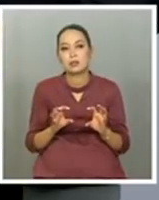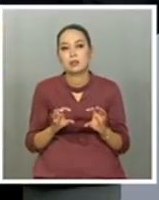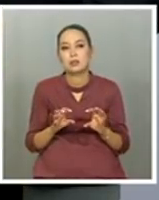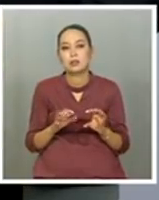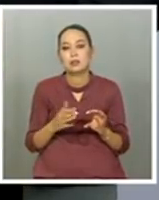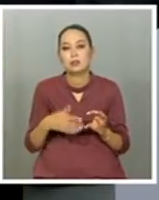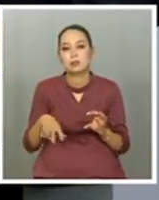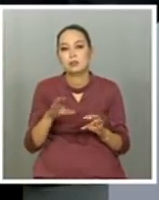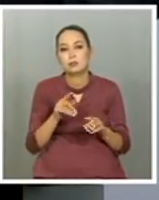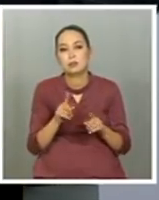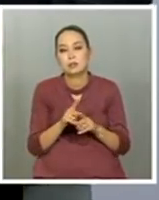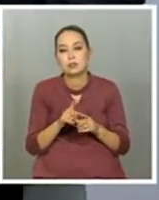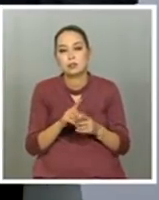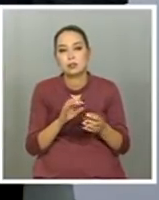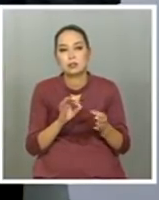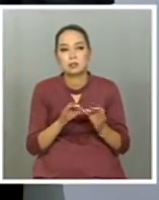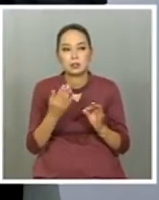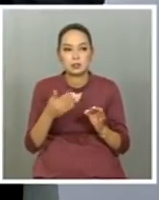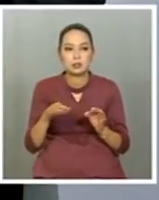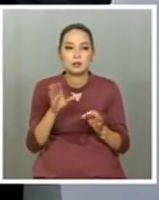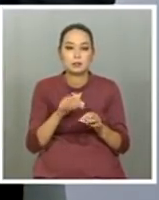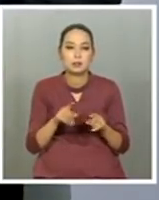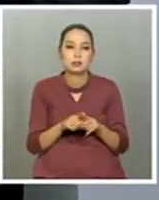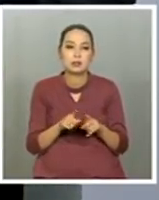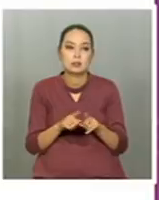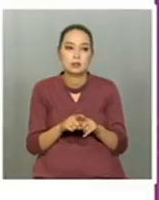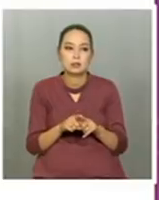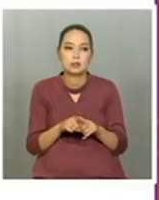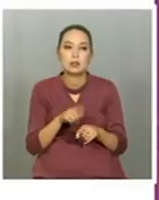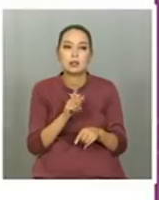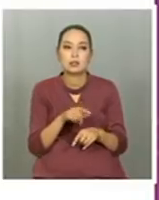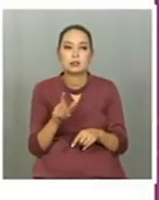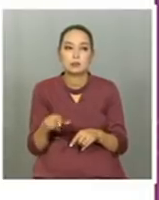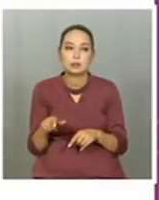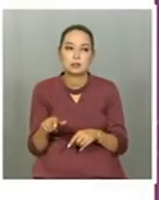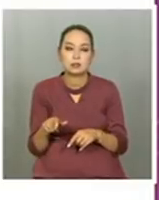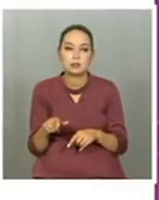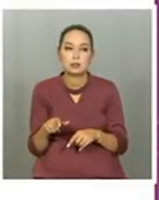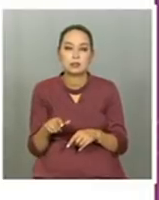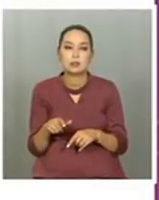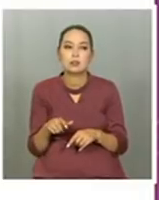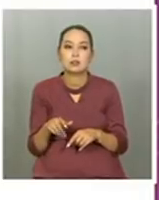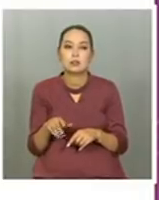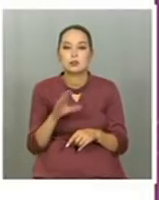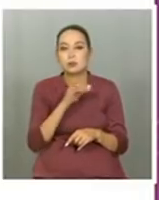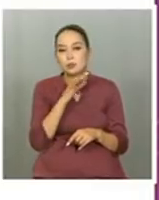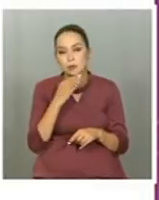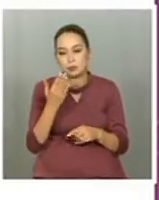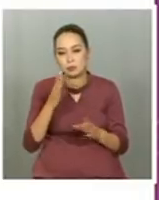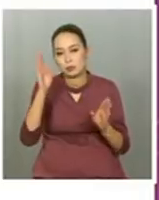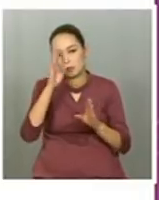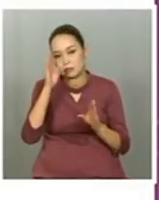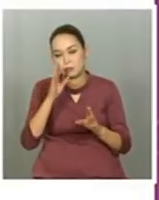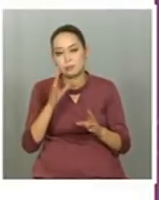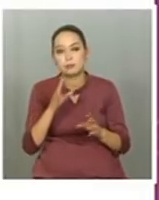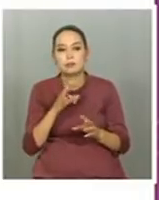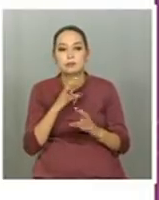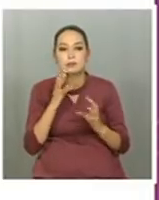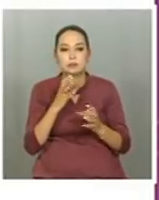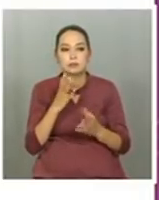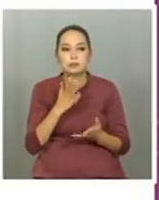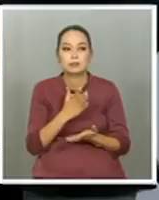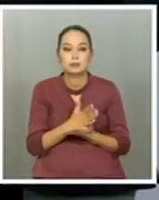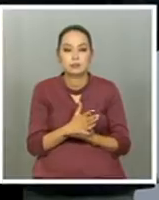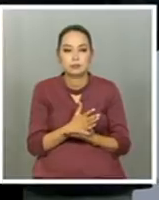қадағалау болмаса, арнайы қызметкерлер болмаса, азаматтар көптеген табиғаттың қаймағы бұзылмаған жерлерді бұзып тастаушы